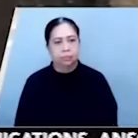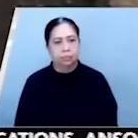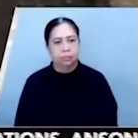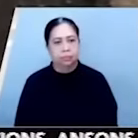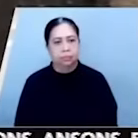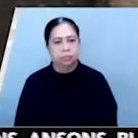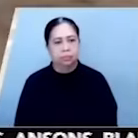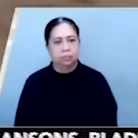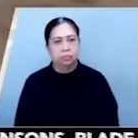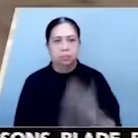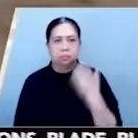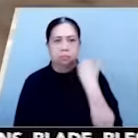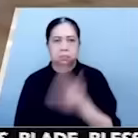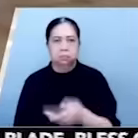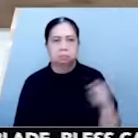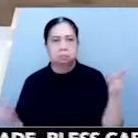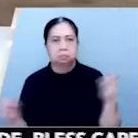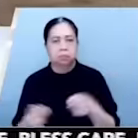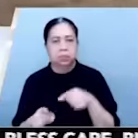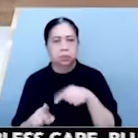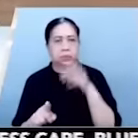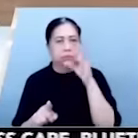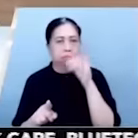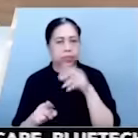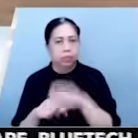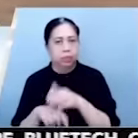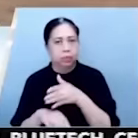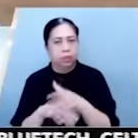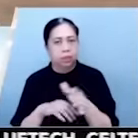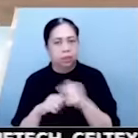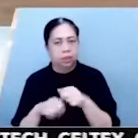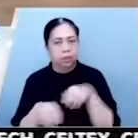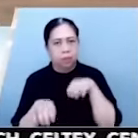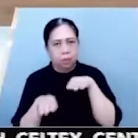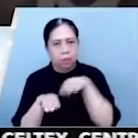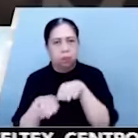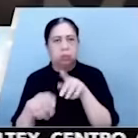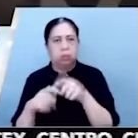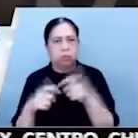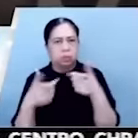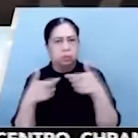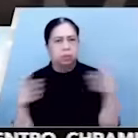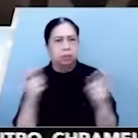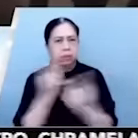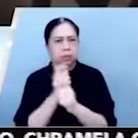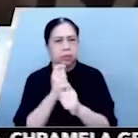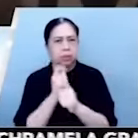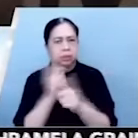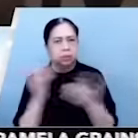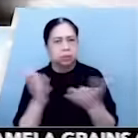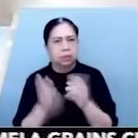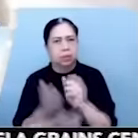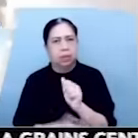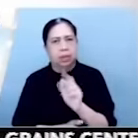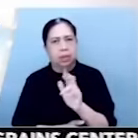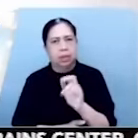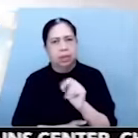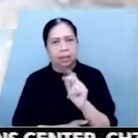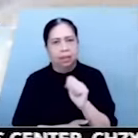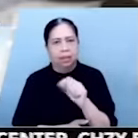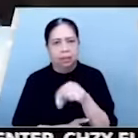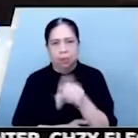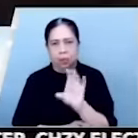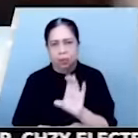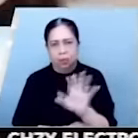Dead on the spot ang lalaking ito matapos magulungan ng dambuhalang truck sa Araneta Avenue sa Quezon City bandang